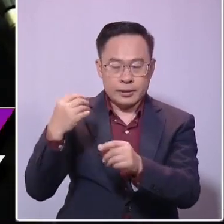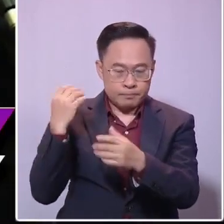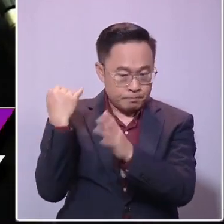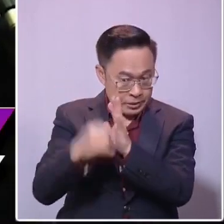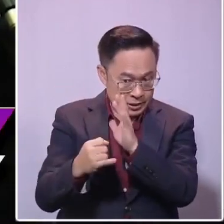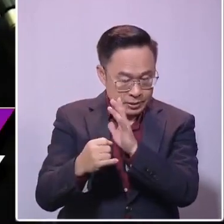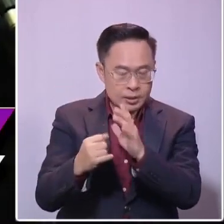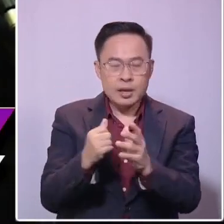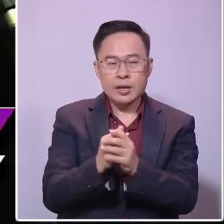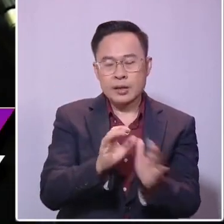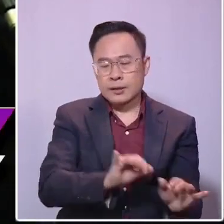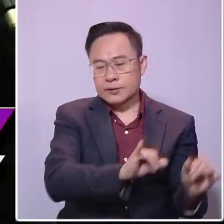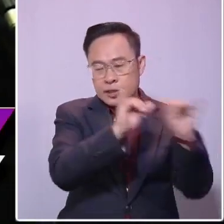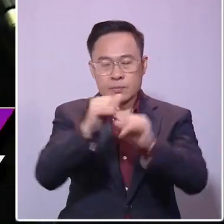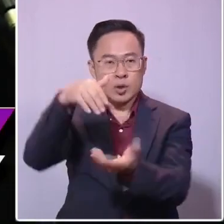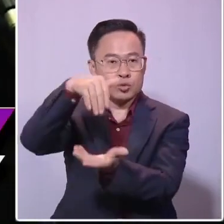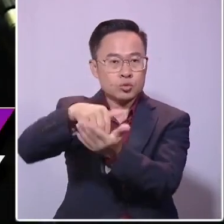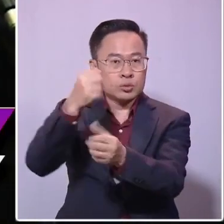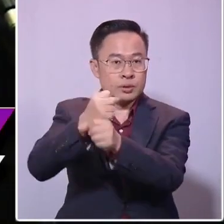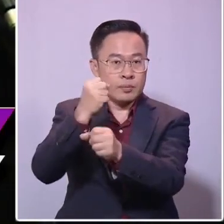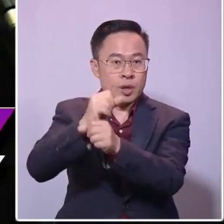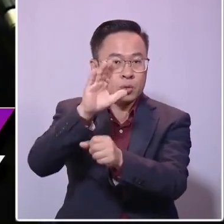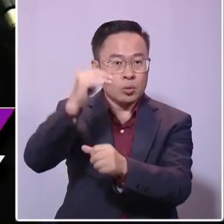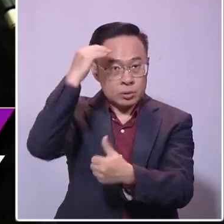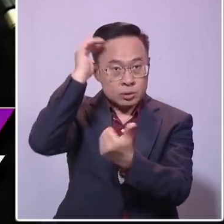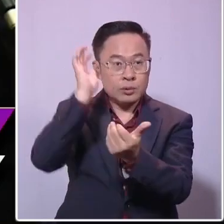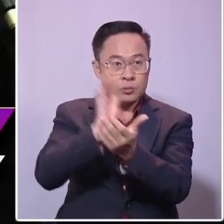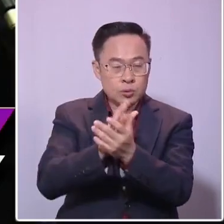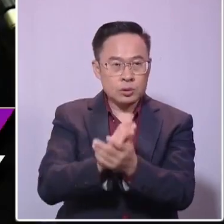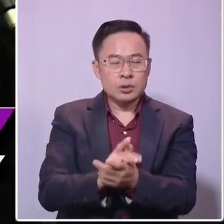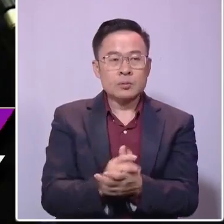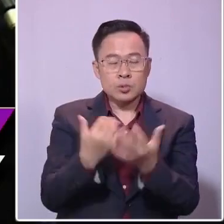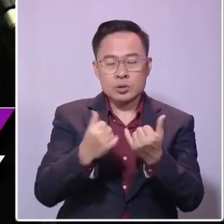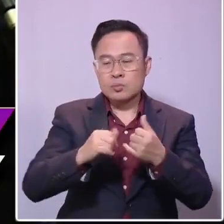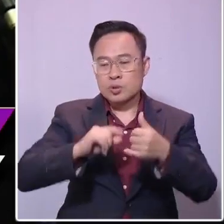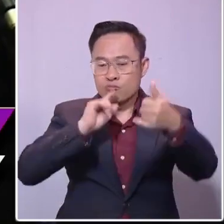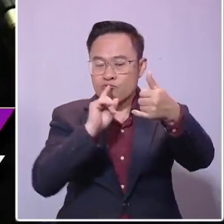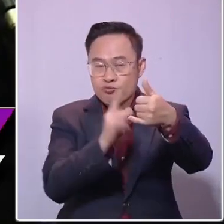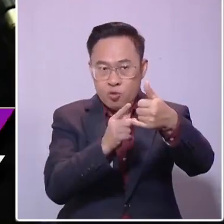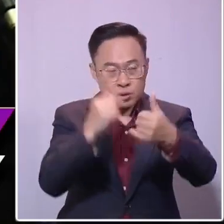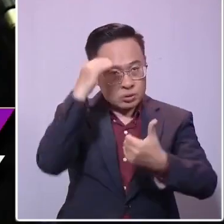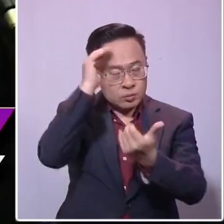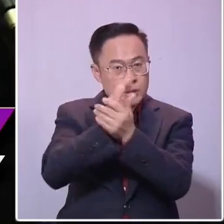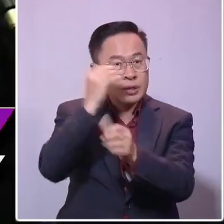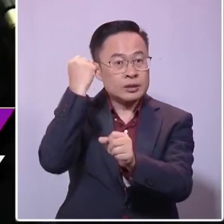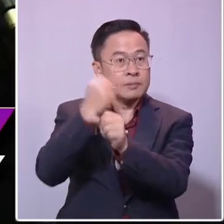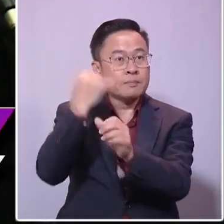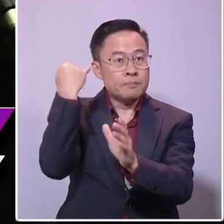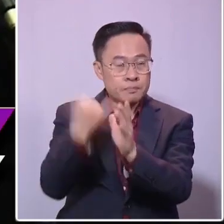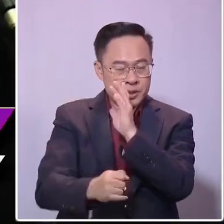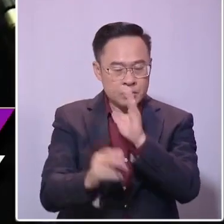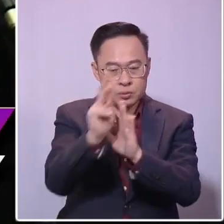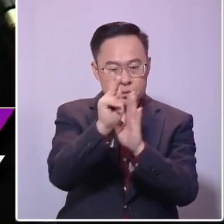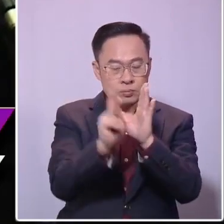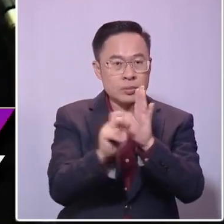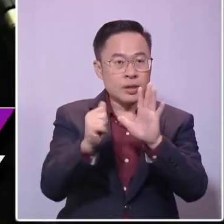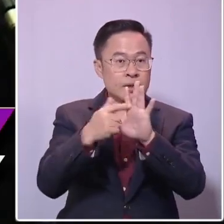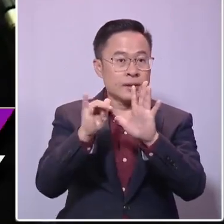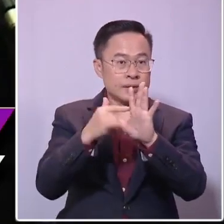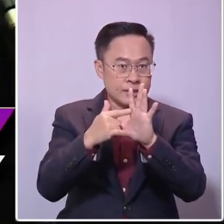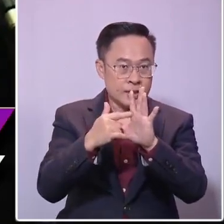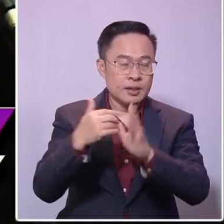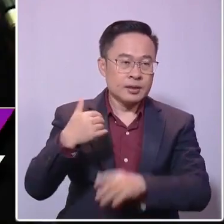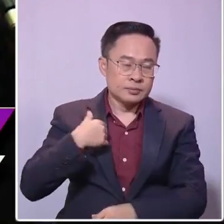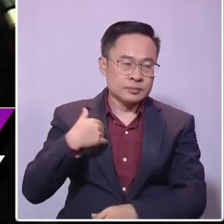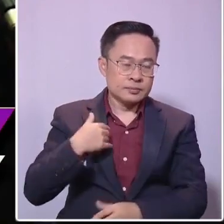แห่งชาติด้วยกรณีที่มีข้าราชการตำรวจถูกดำเนินคดีเนื่องจากว่าเป็นการกระทำความผิดคดีอาญาครับ